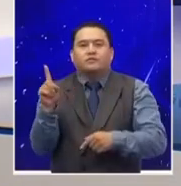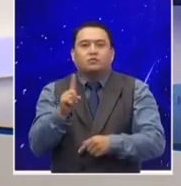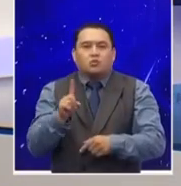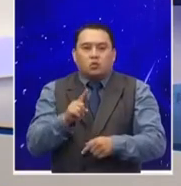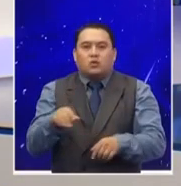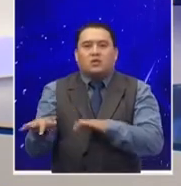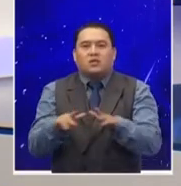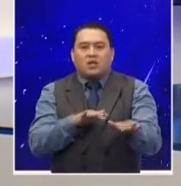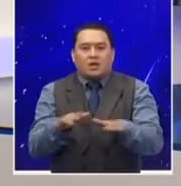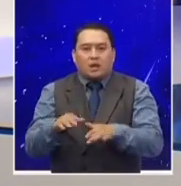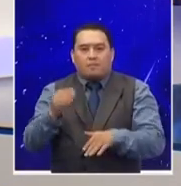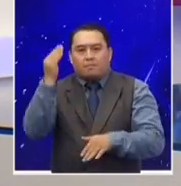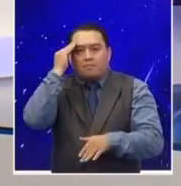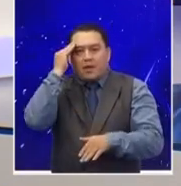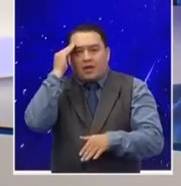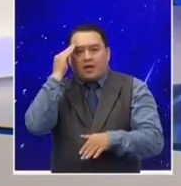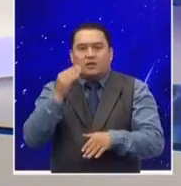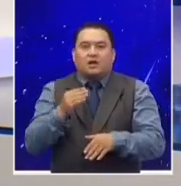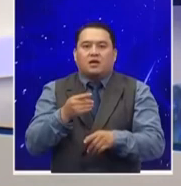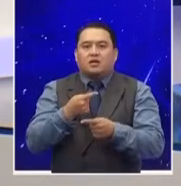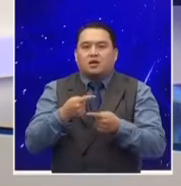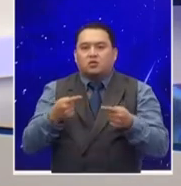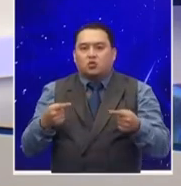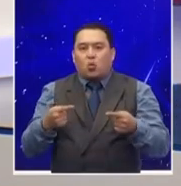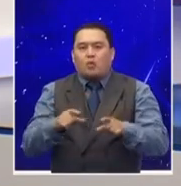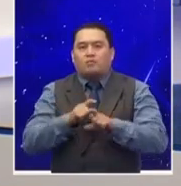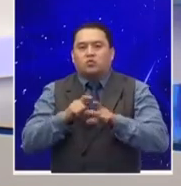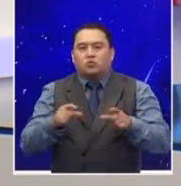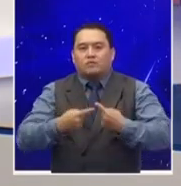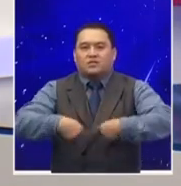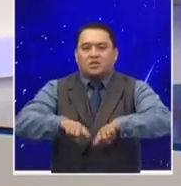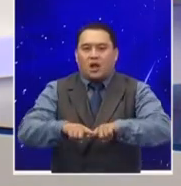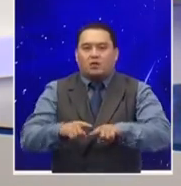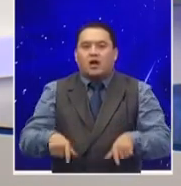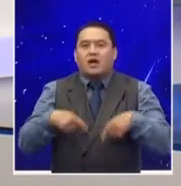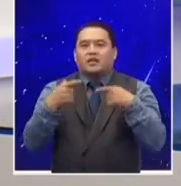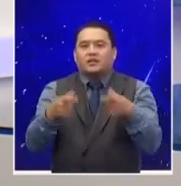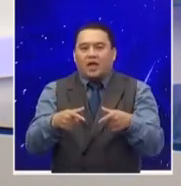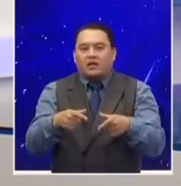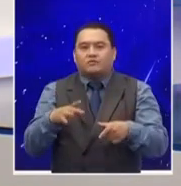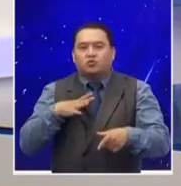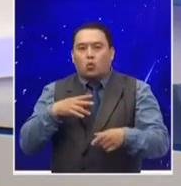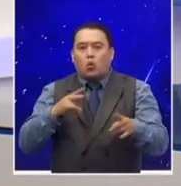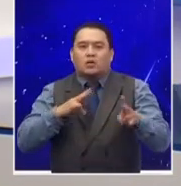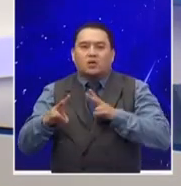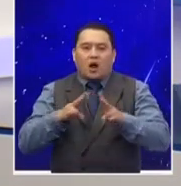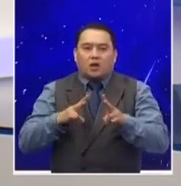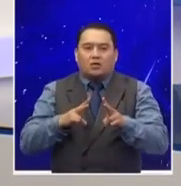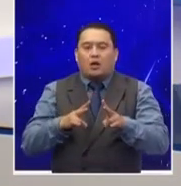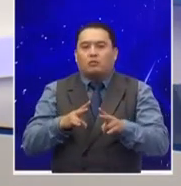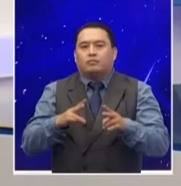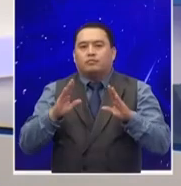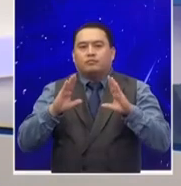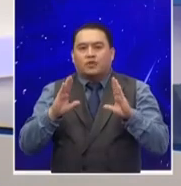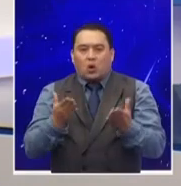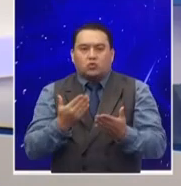они действуют по методичке цветных революций и подошли к следующему этапу радикализации, которая уже